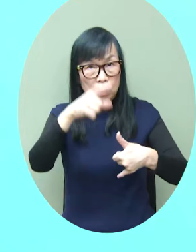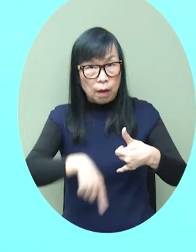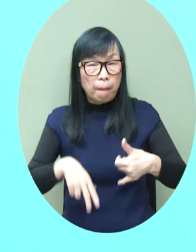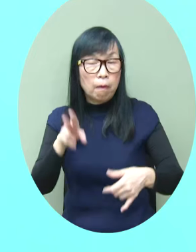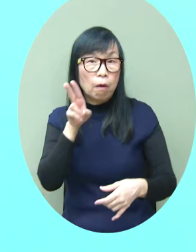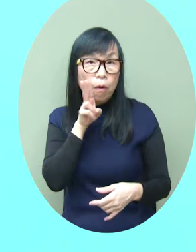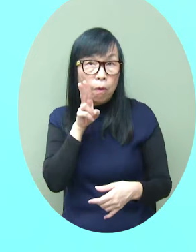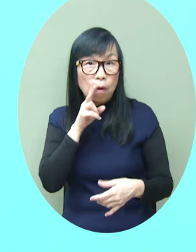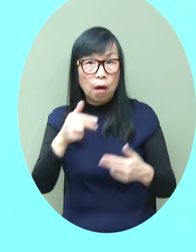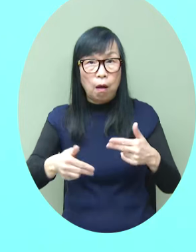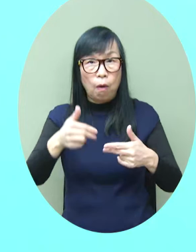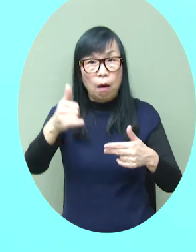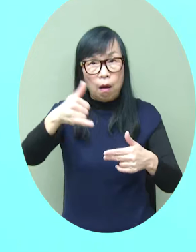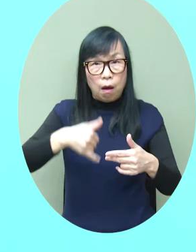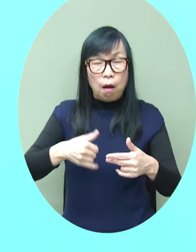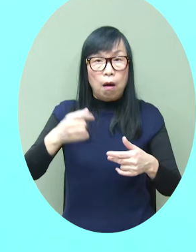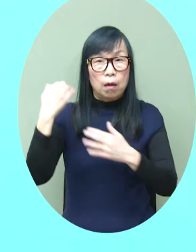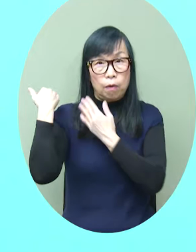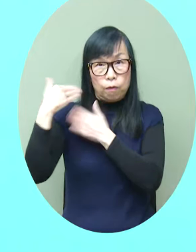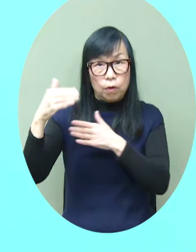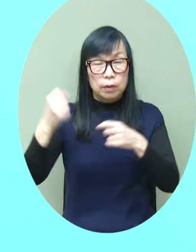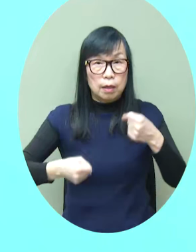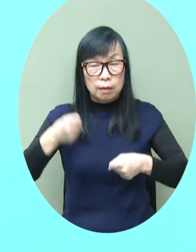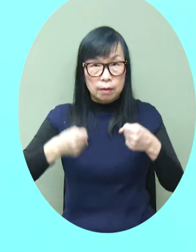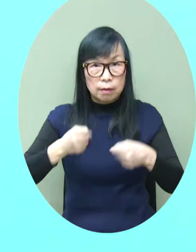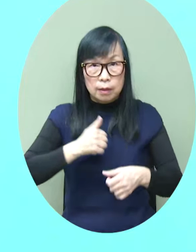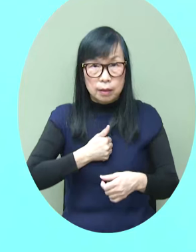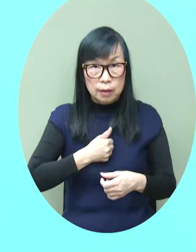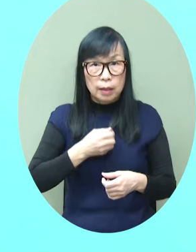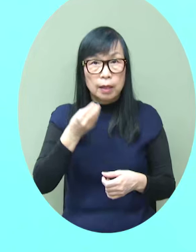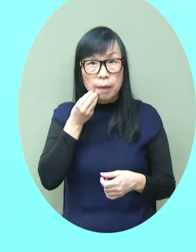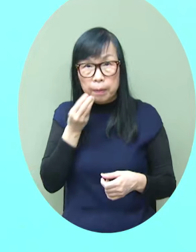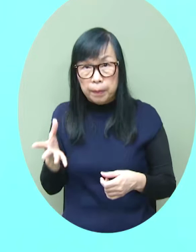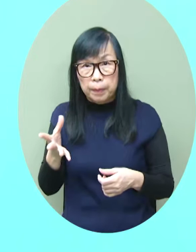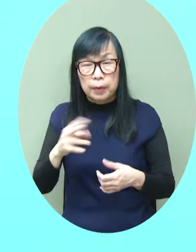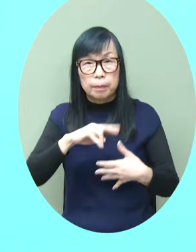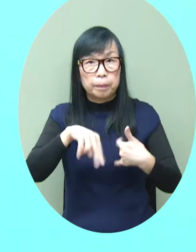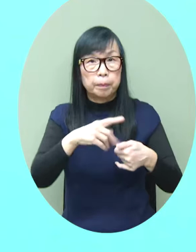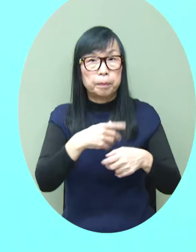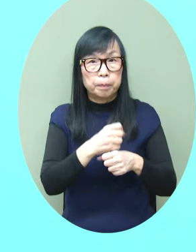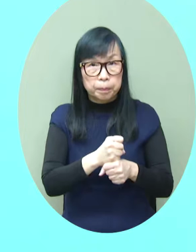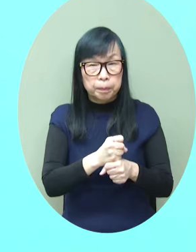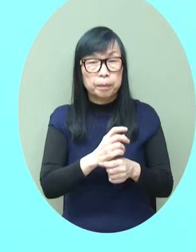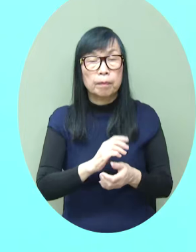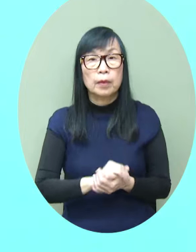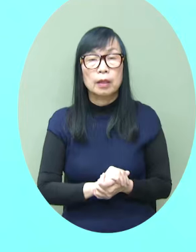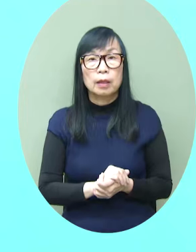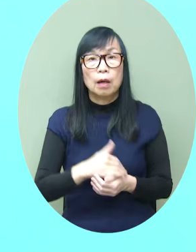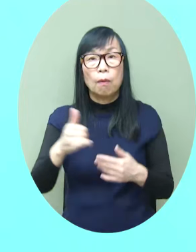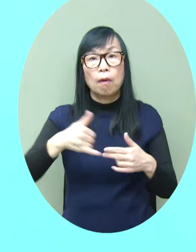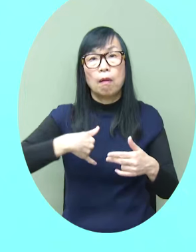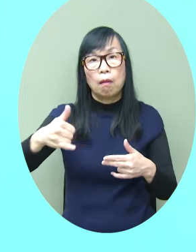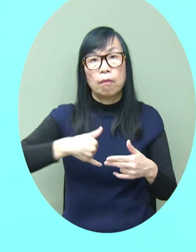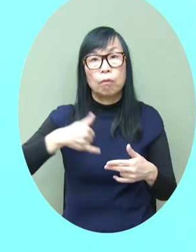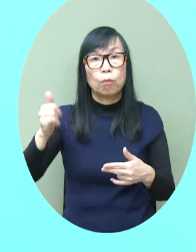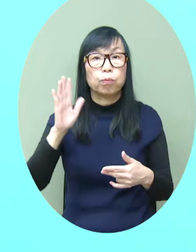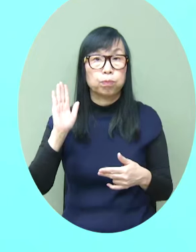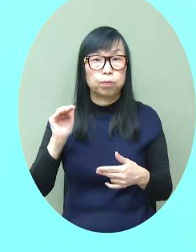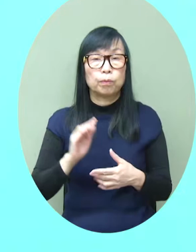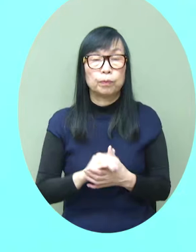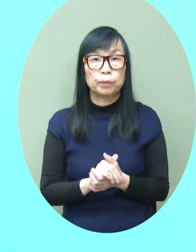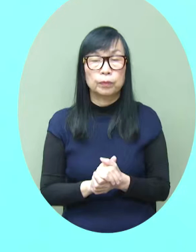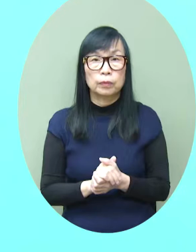啲跨境嘅貨車司機咧，仍然可以係免檢疫咁樣嚟到係喺往來兩地。咁所以呢